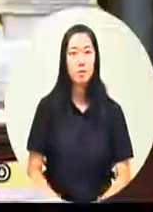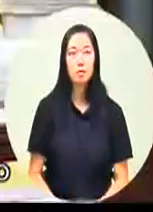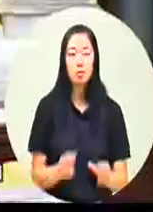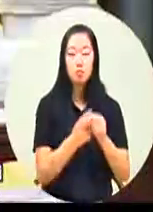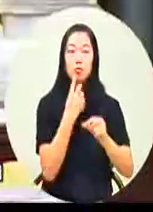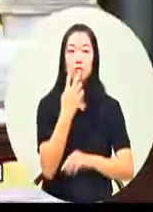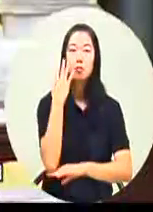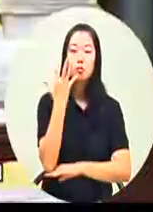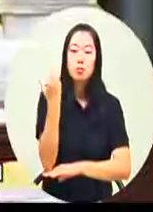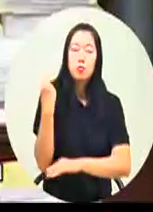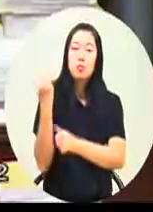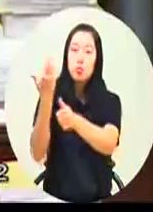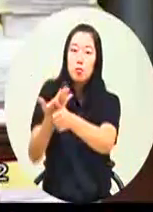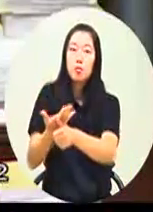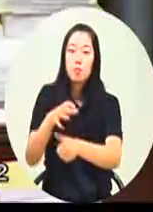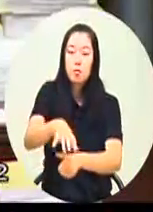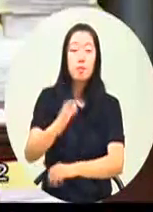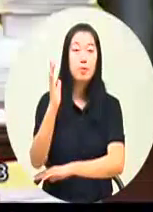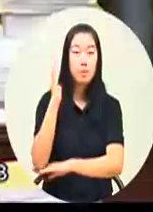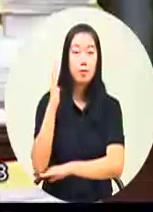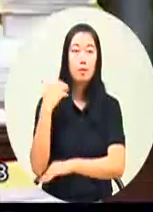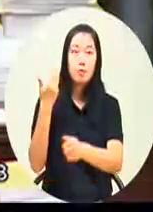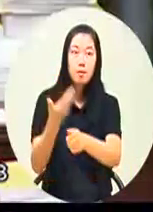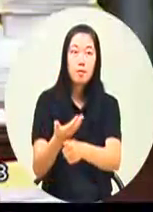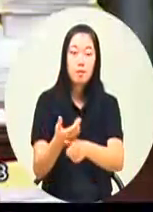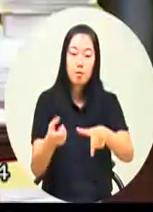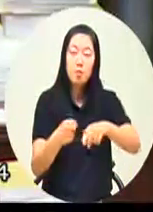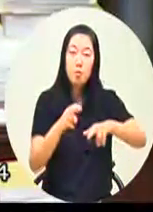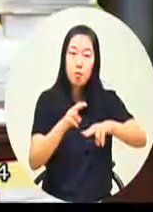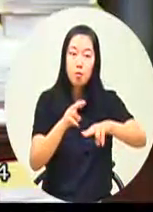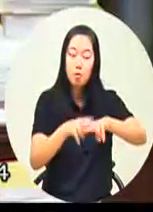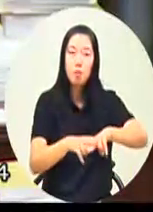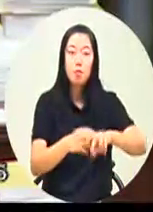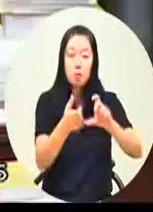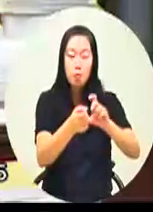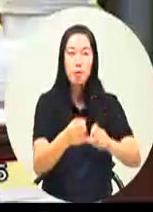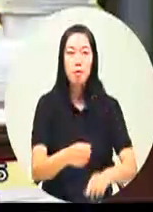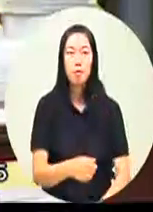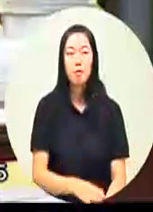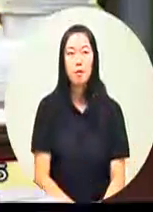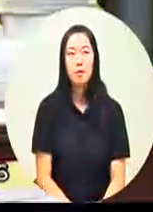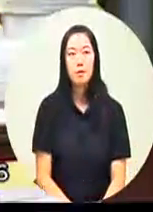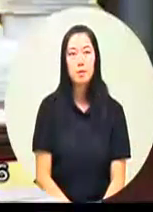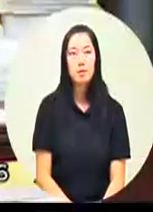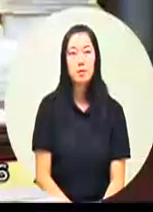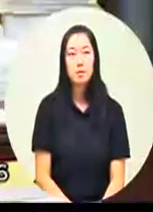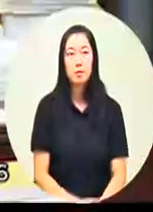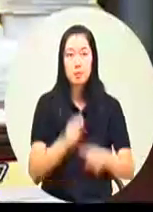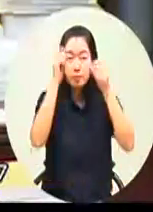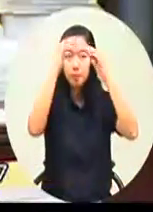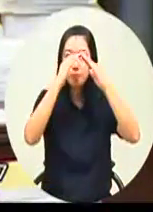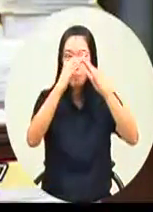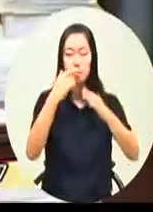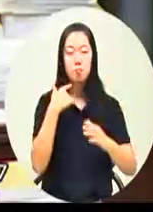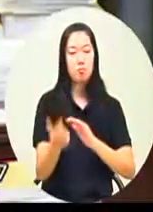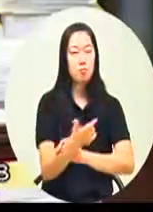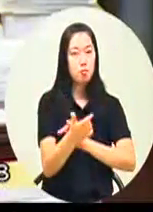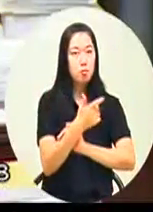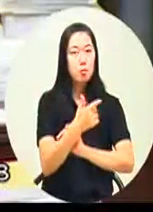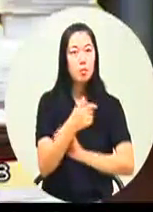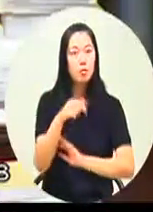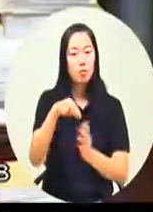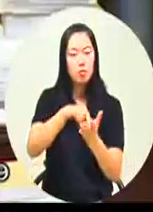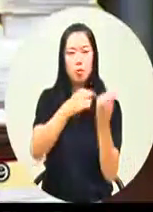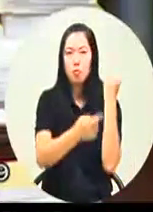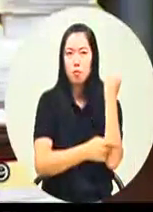授权地方，我觉得这个划为观光区，那我们也希望我们高雄市赶快，因为这立法